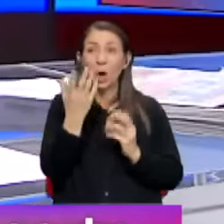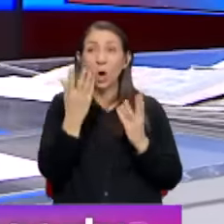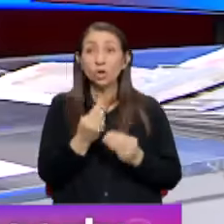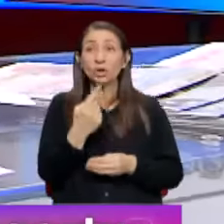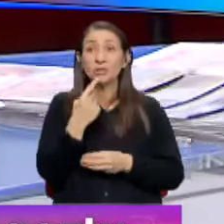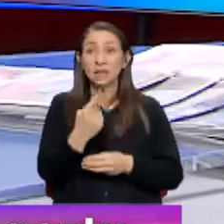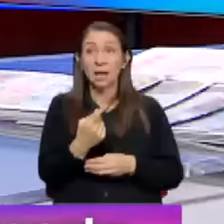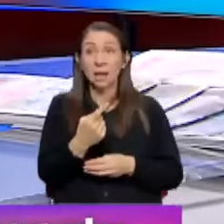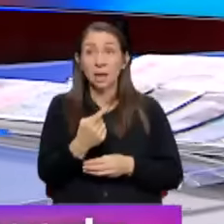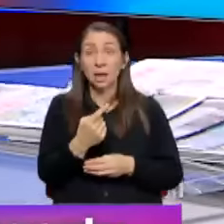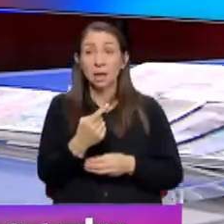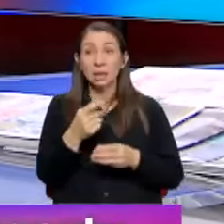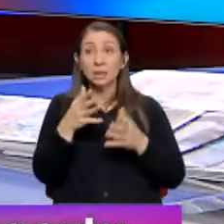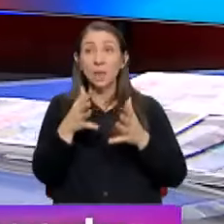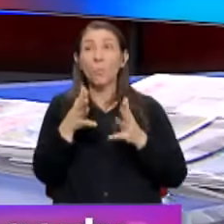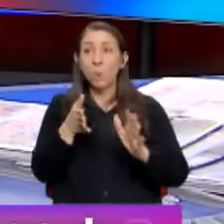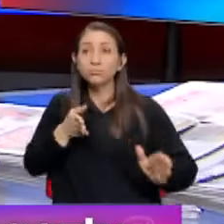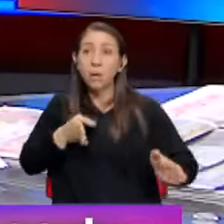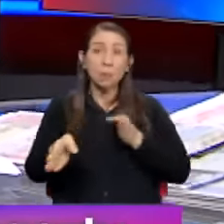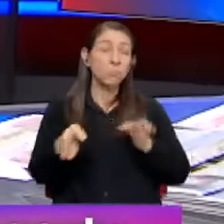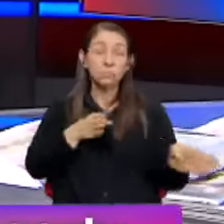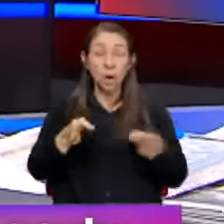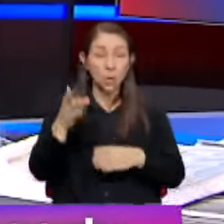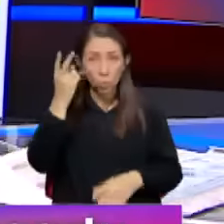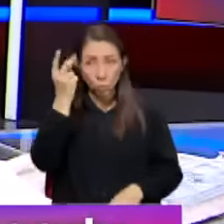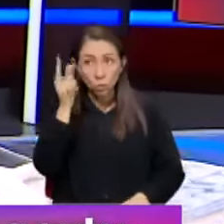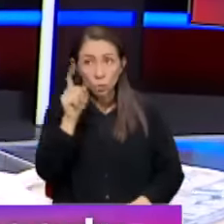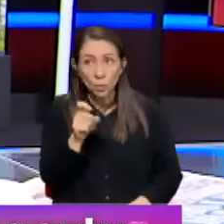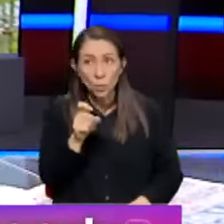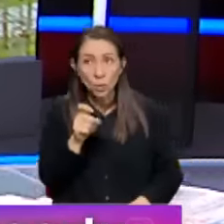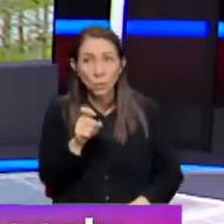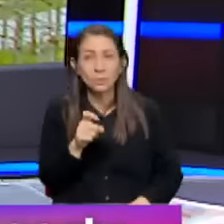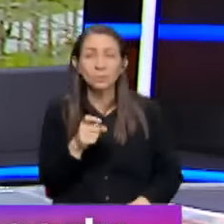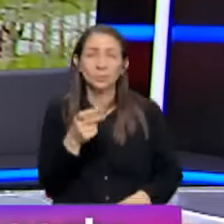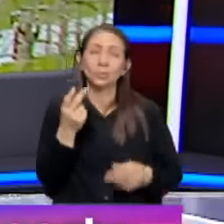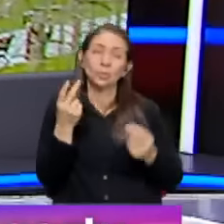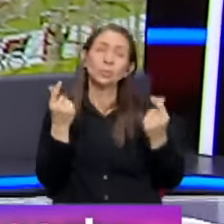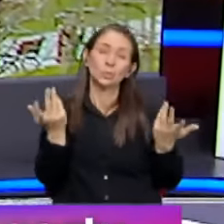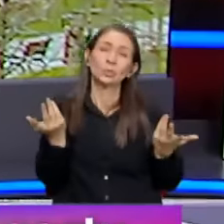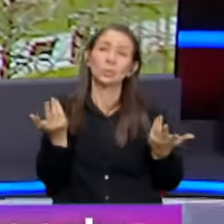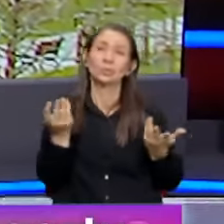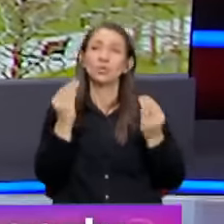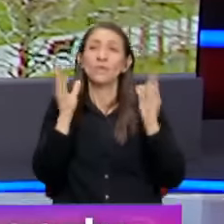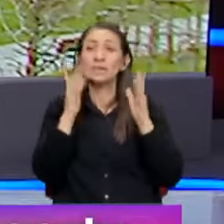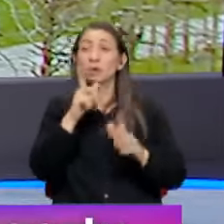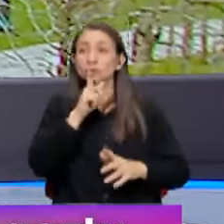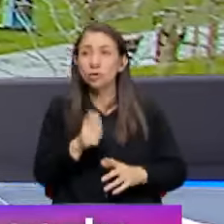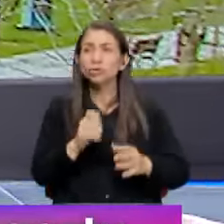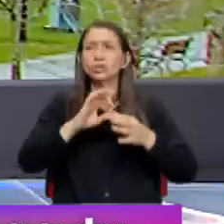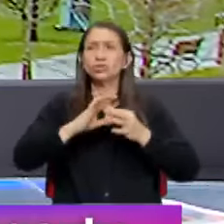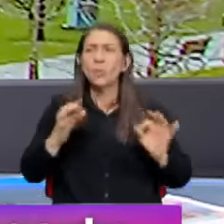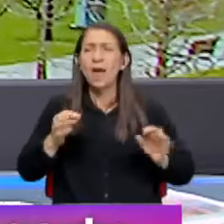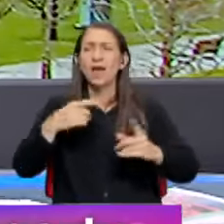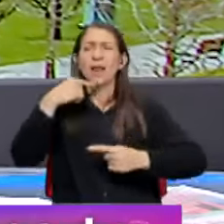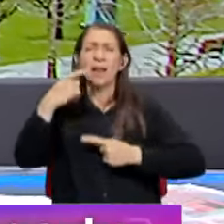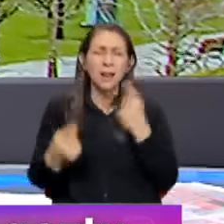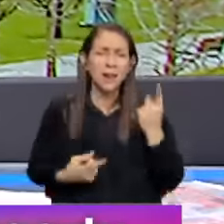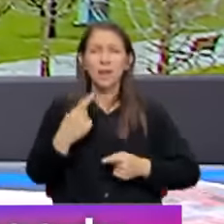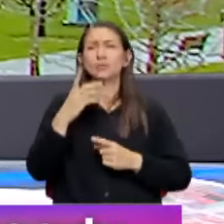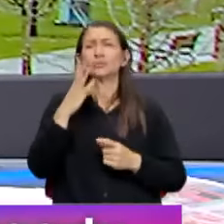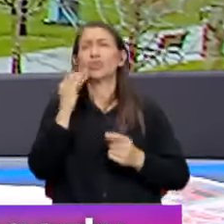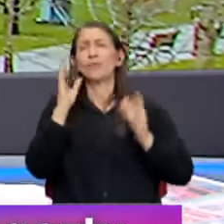diye depolar basıldı. Unutuldu mu? Unutuluyor. Bir sürü söz, bir sürü cümle içinde, bir